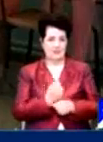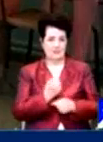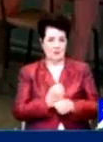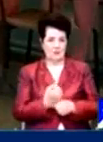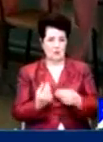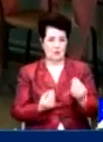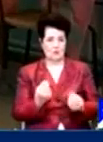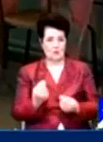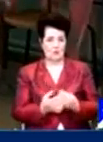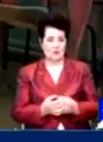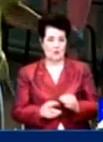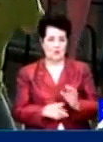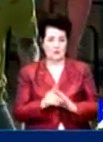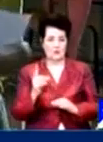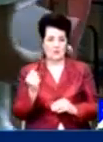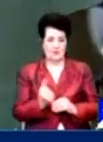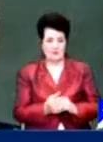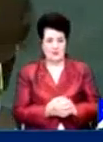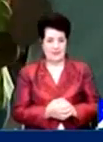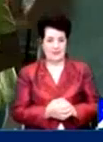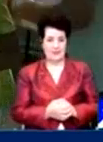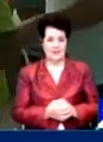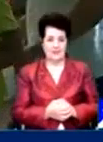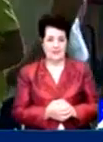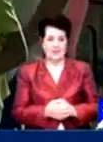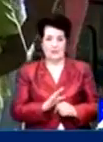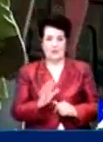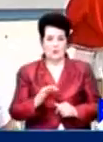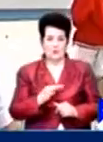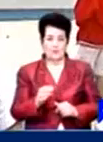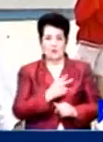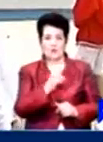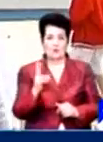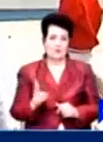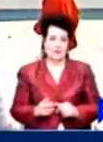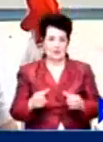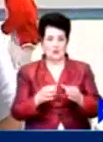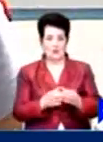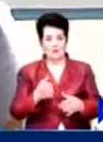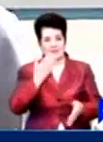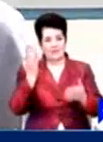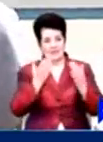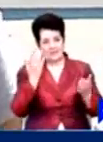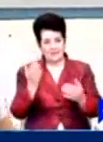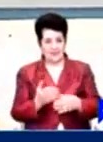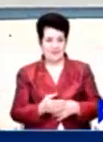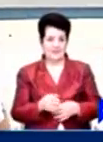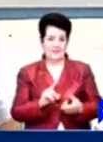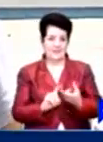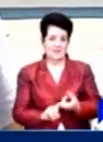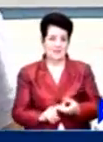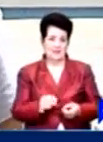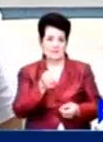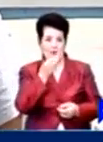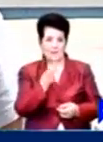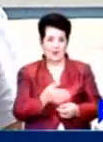Ce am învățat această săptămână, că nu depinde cu cine ești în grup, dar depinde să te distrezi. Și ce mi-a plăcut cel